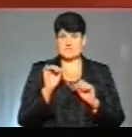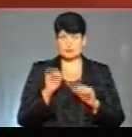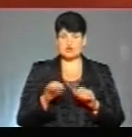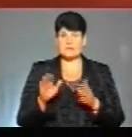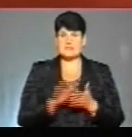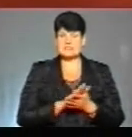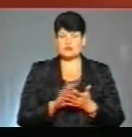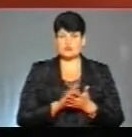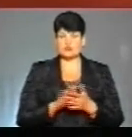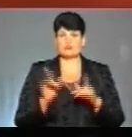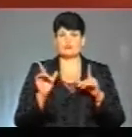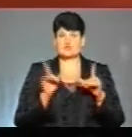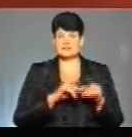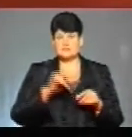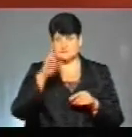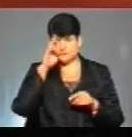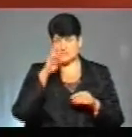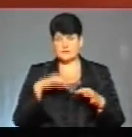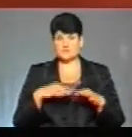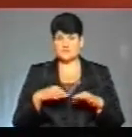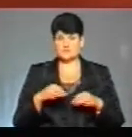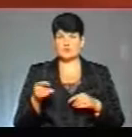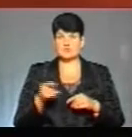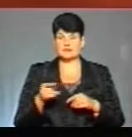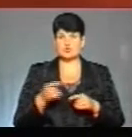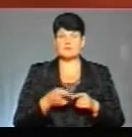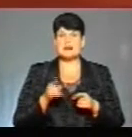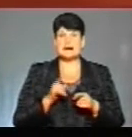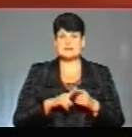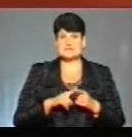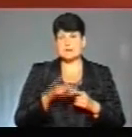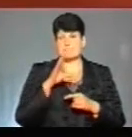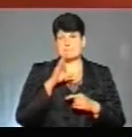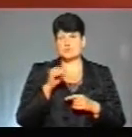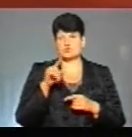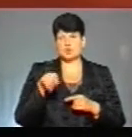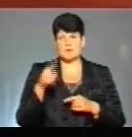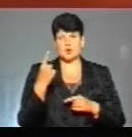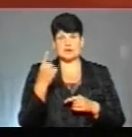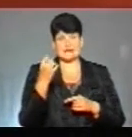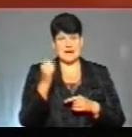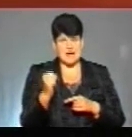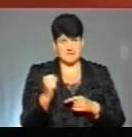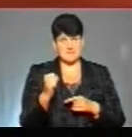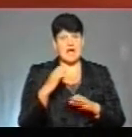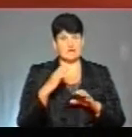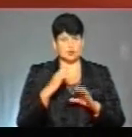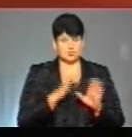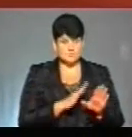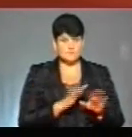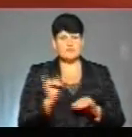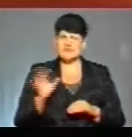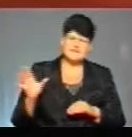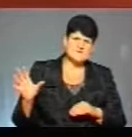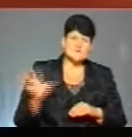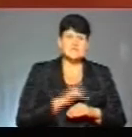зможуть безкоштовно їздити у комунальному транспорті Тернополя. Це маршрут номер 1А, автобусний маршрут та